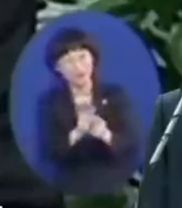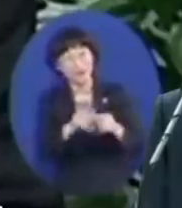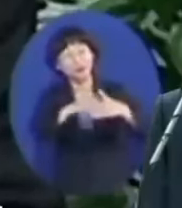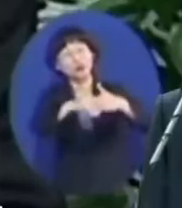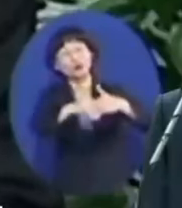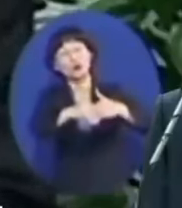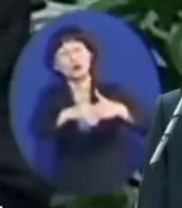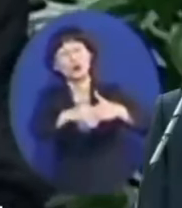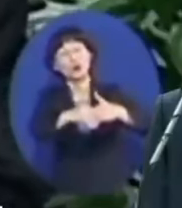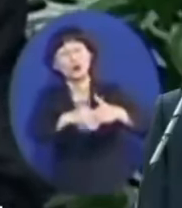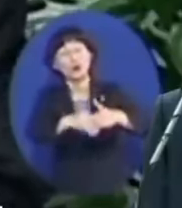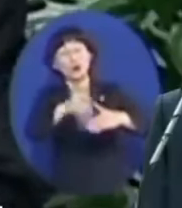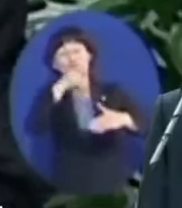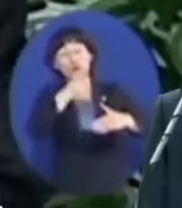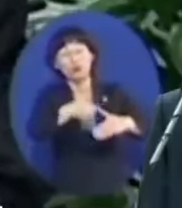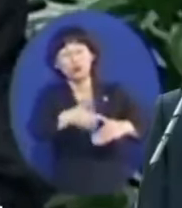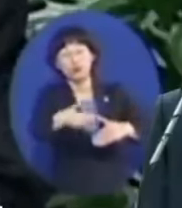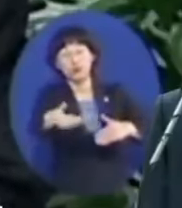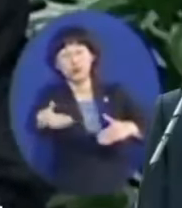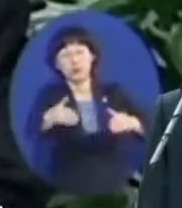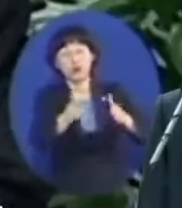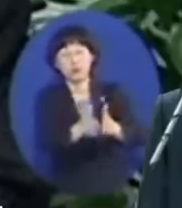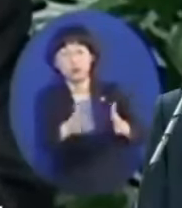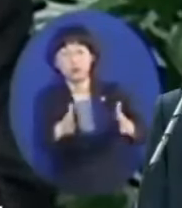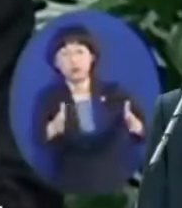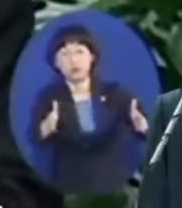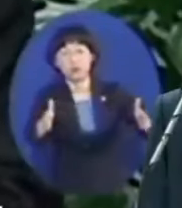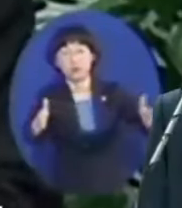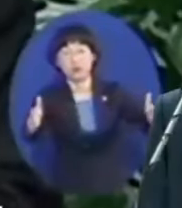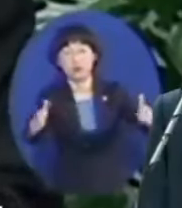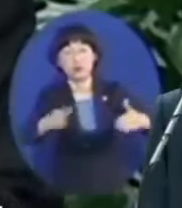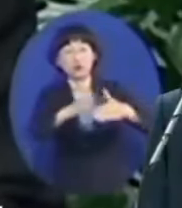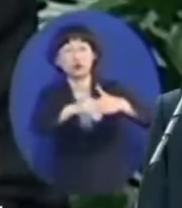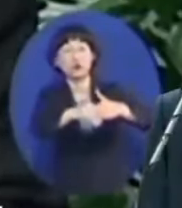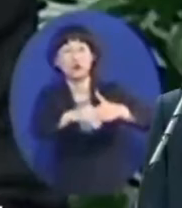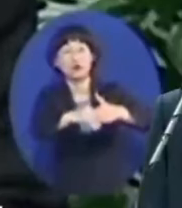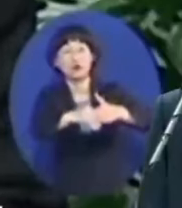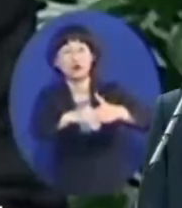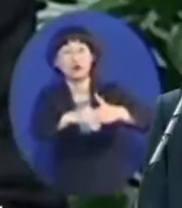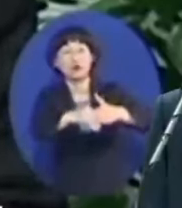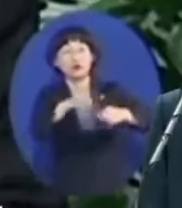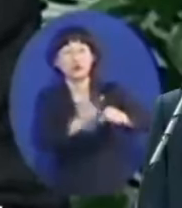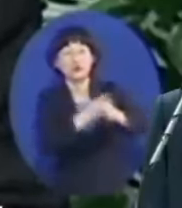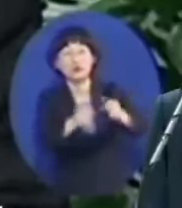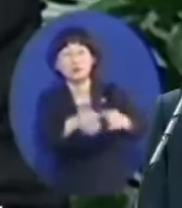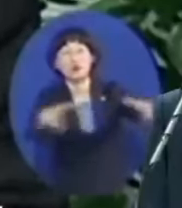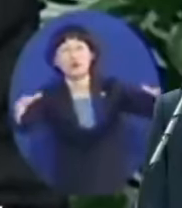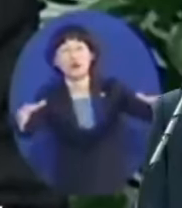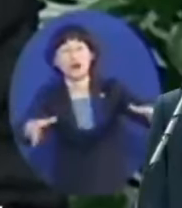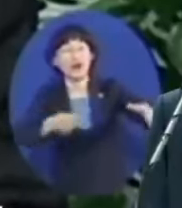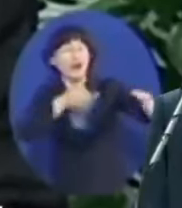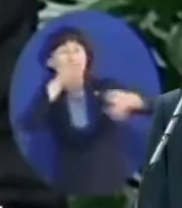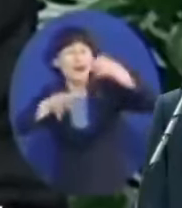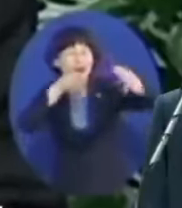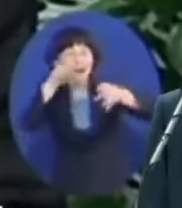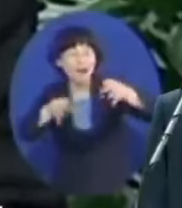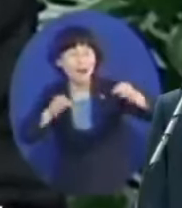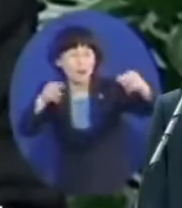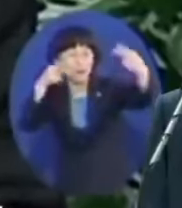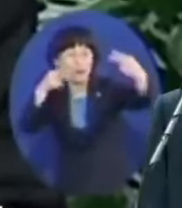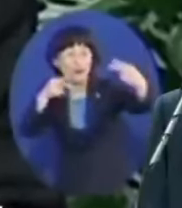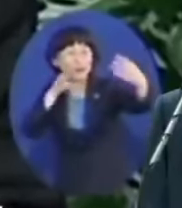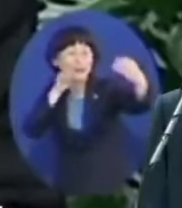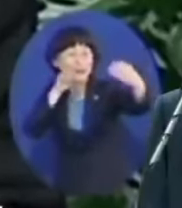잡고 걸어가다가 실개천이 점점 커져서 큰 도랑이 되니까 이제 손을 잡을 수가 없어서 서로 쳐다보고 고함을 치고 이야기합니다. 그 다음 도랑이